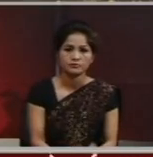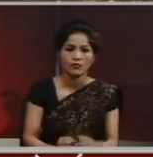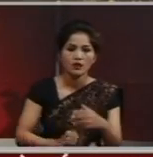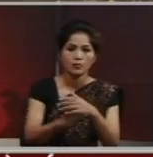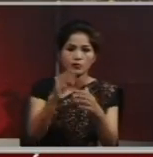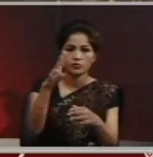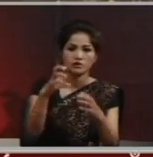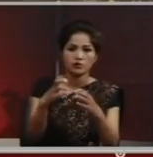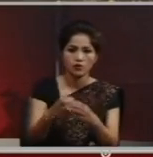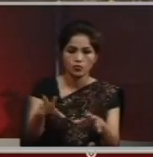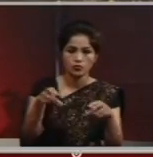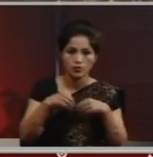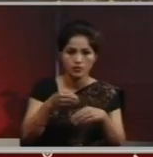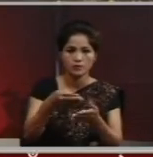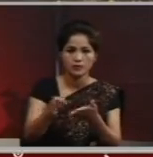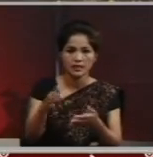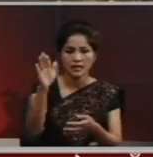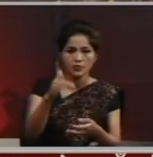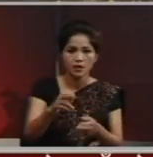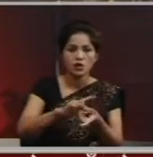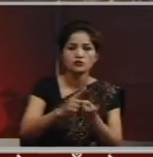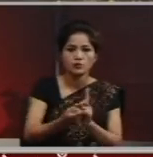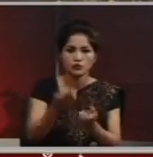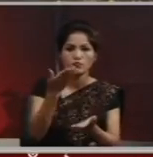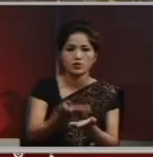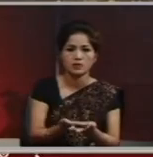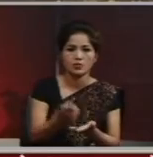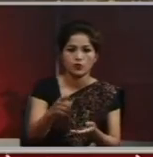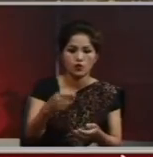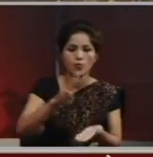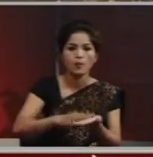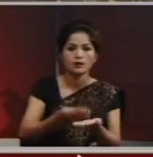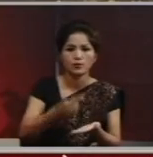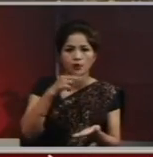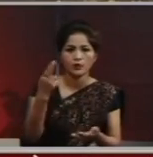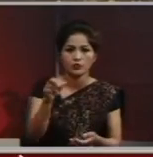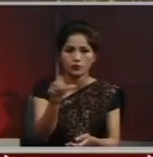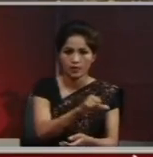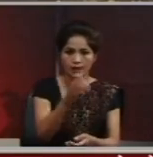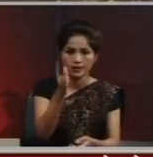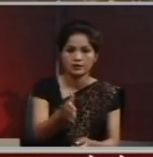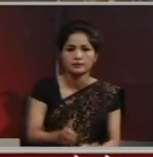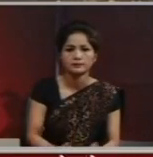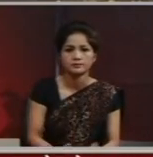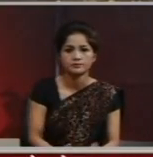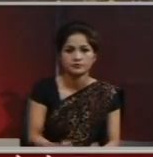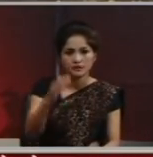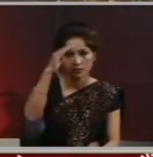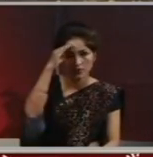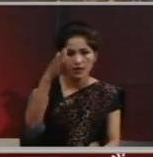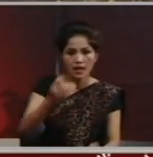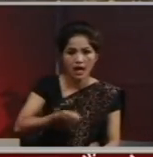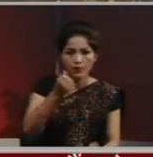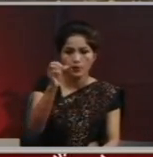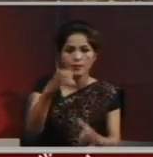प्रमुख 3 दलको सहमति बिना ल्याइने संशोधन प्रस्तावको औचित्य नहुने बताएका गच्छदारले सरकारले